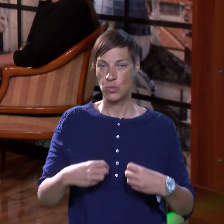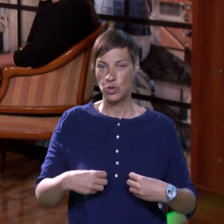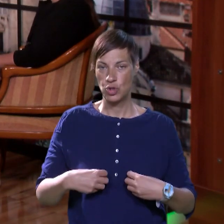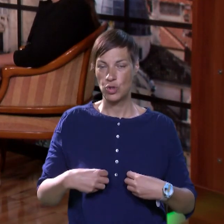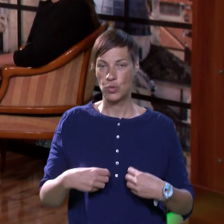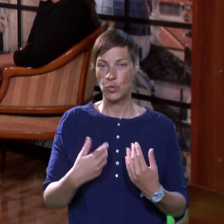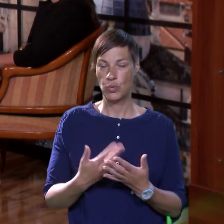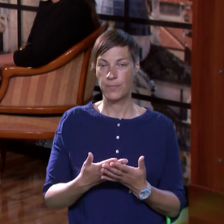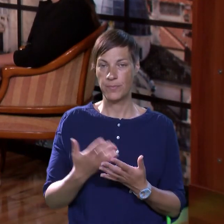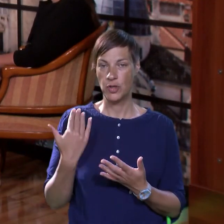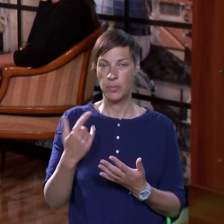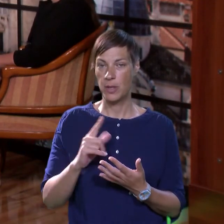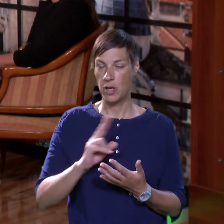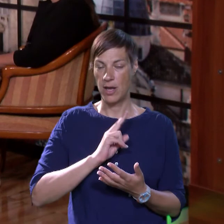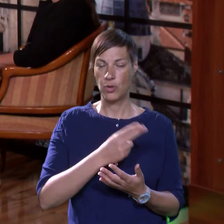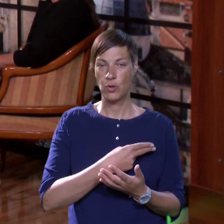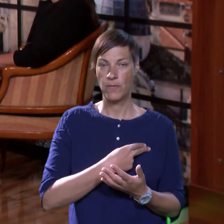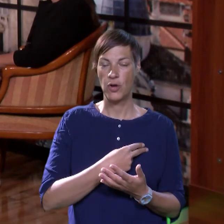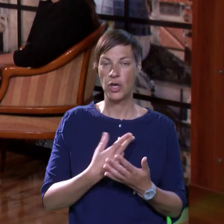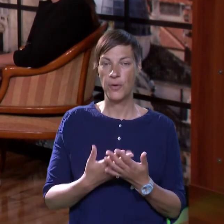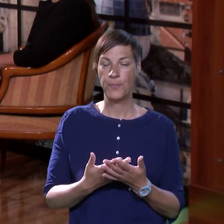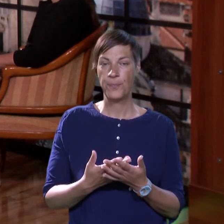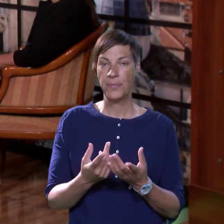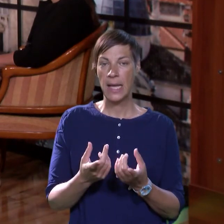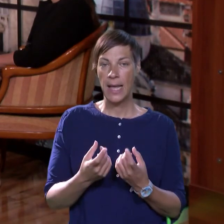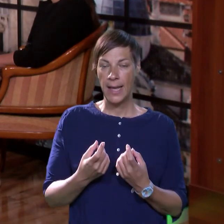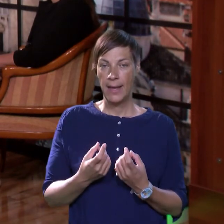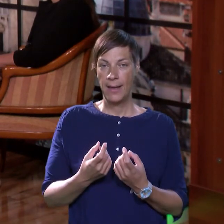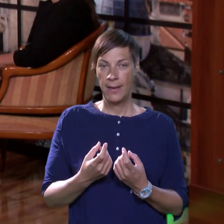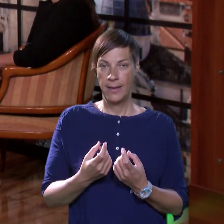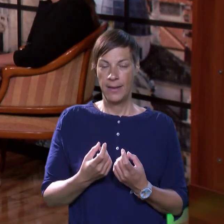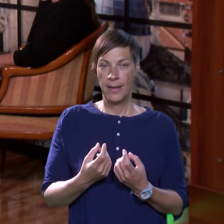struku. To bi bilo neodgovorno. Dakle, ali